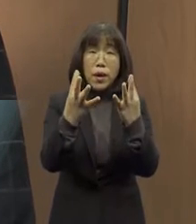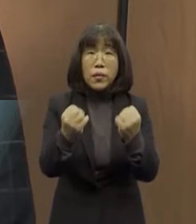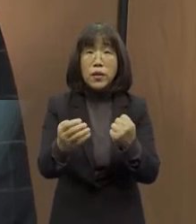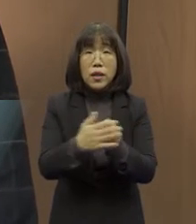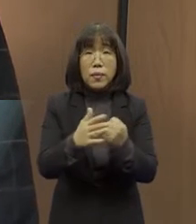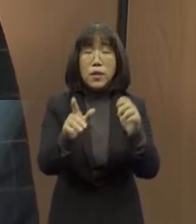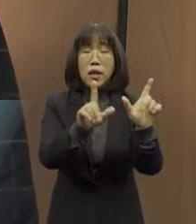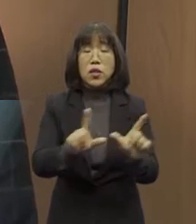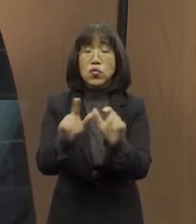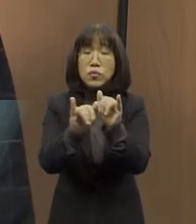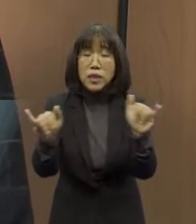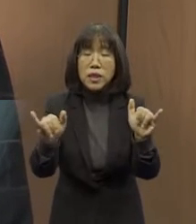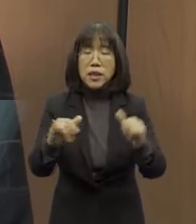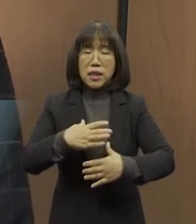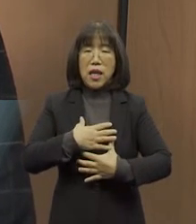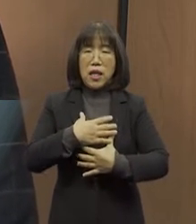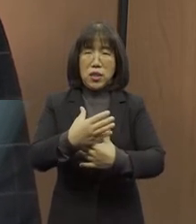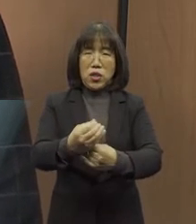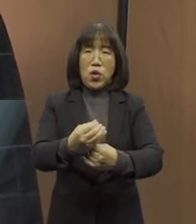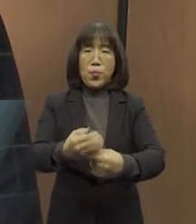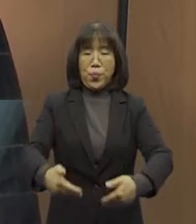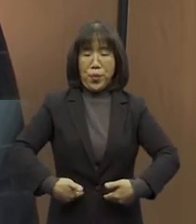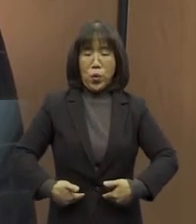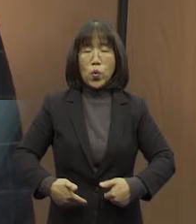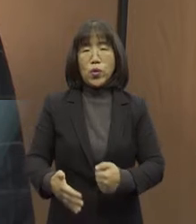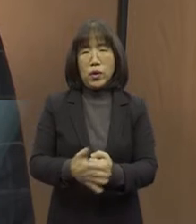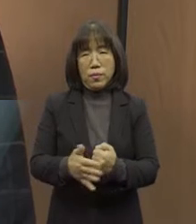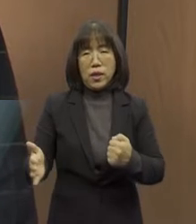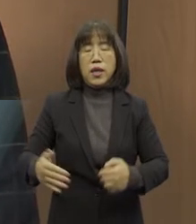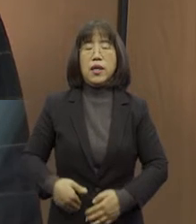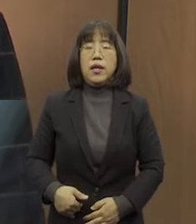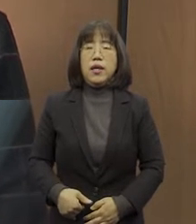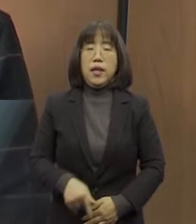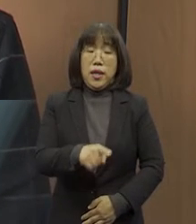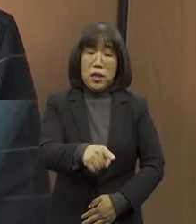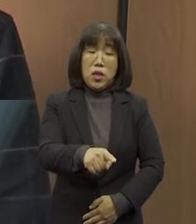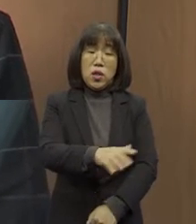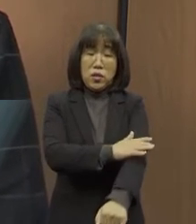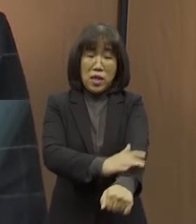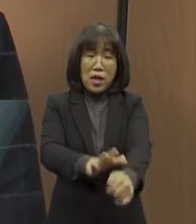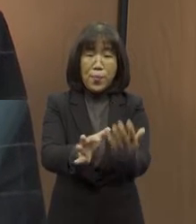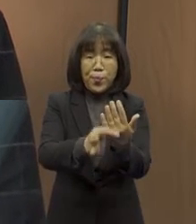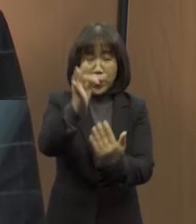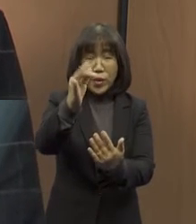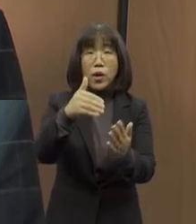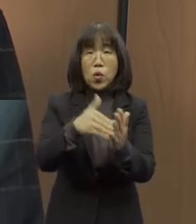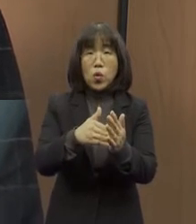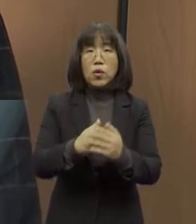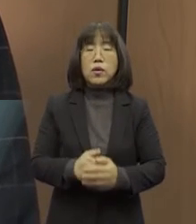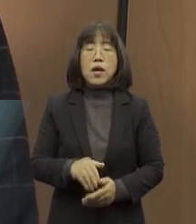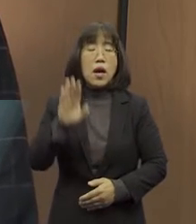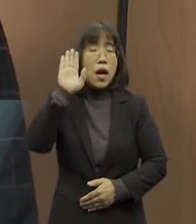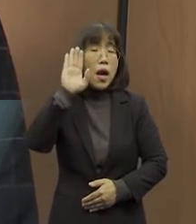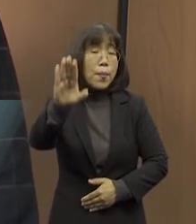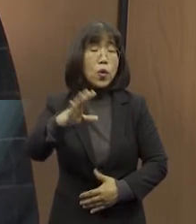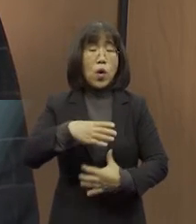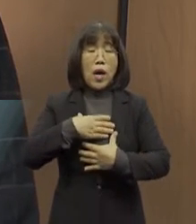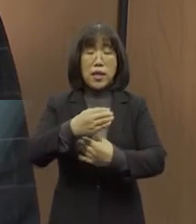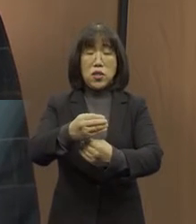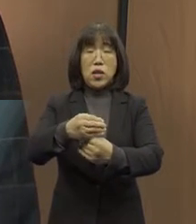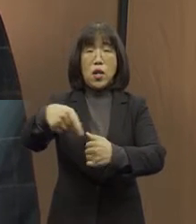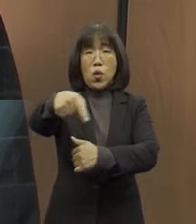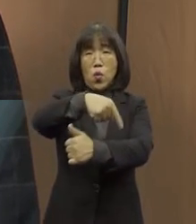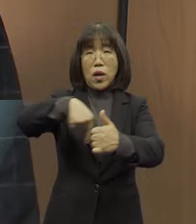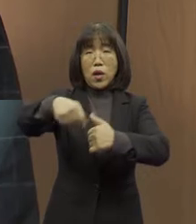많아 주민과 학생들의 안전을 위한 보행 환경 개선이 절실한 지역이었습니다. 그래서 선정이 더욱 의미가 있는 것